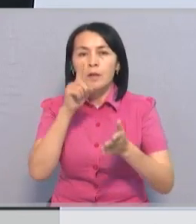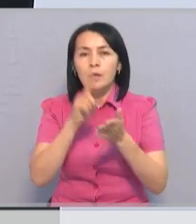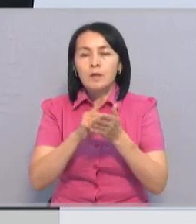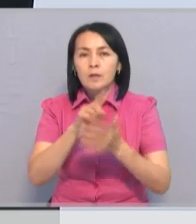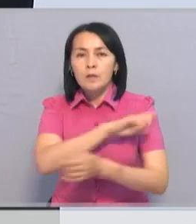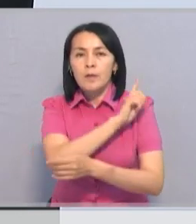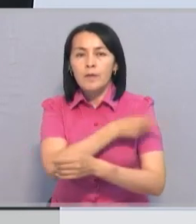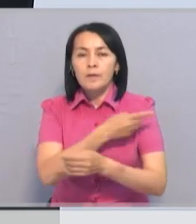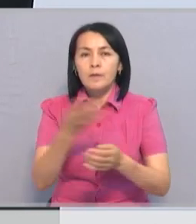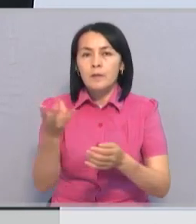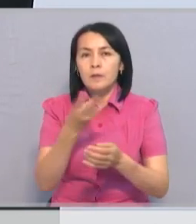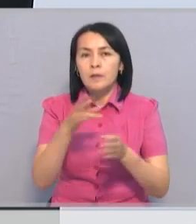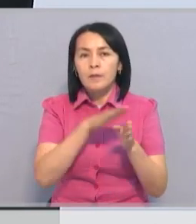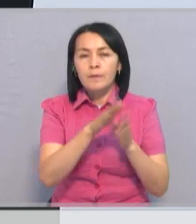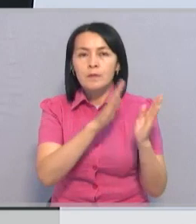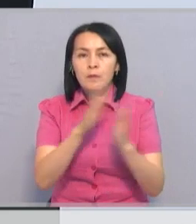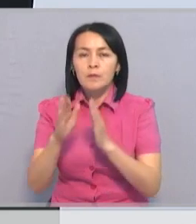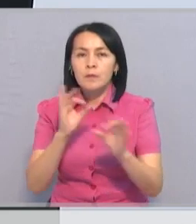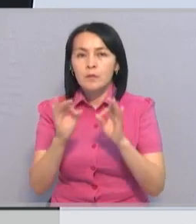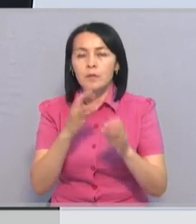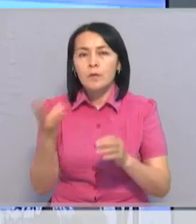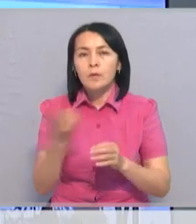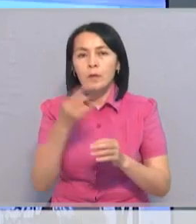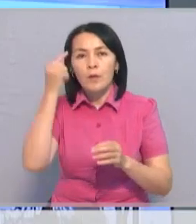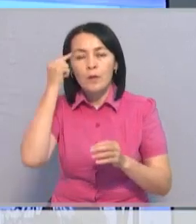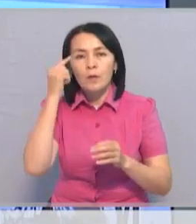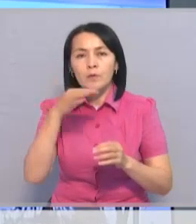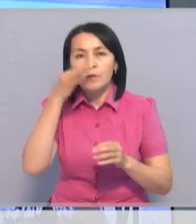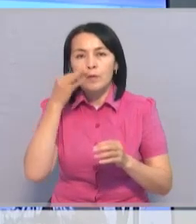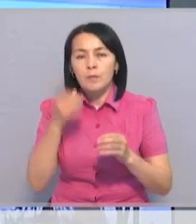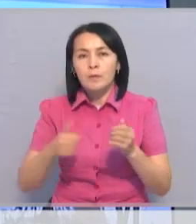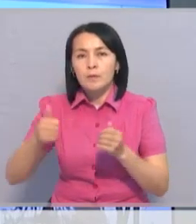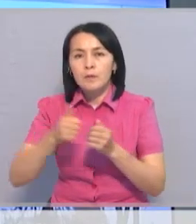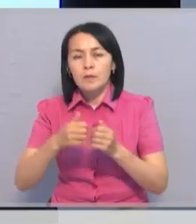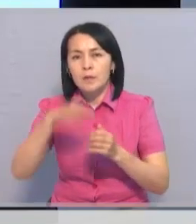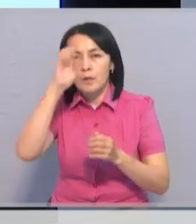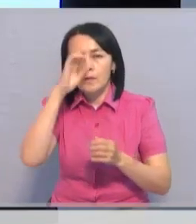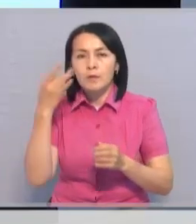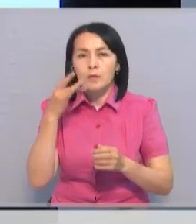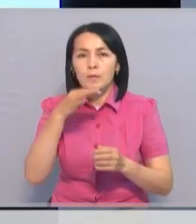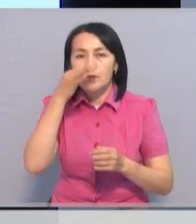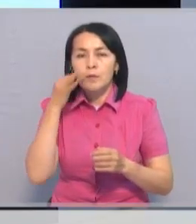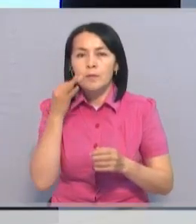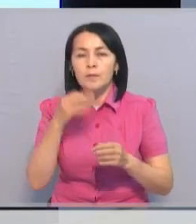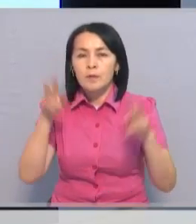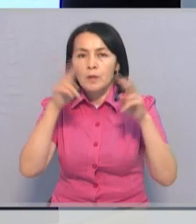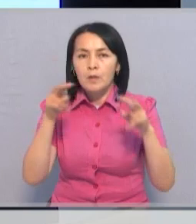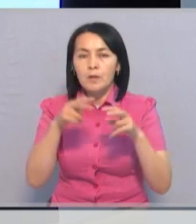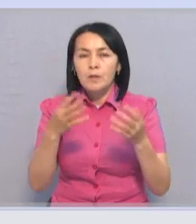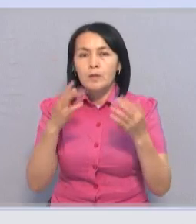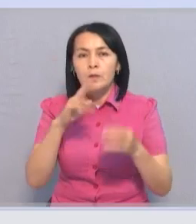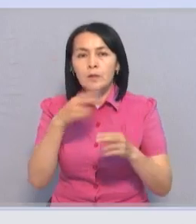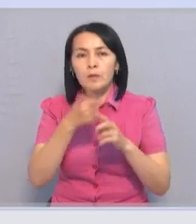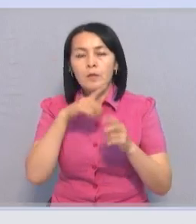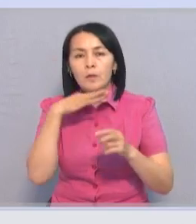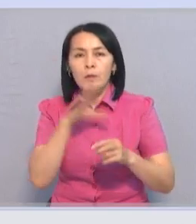быть усилена. Надо привести все в одну систему. Учитывайте опыт соседних государств. Зарубежный опыт. В ходе анализа был выявлен ряд